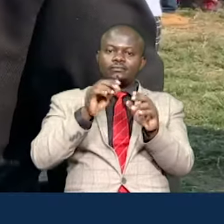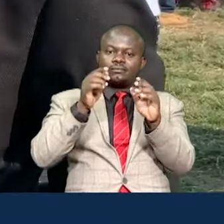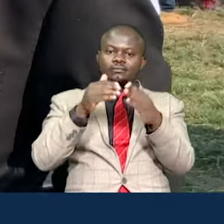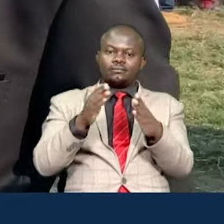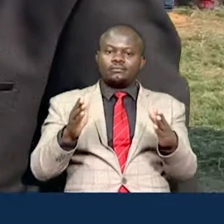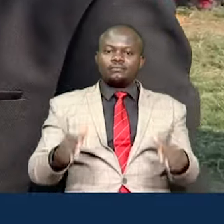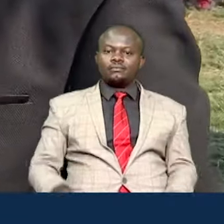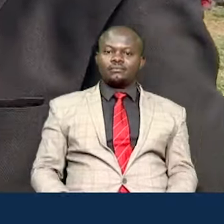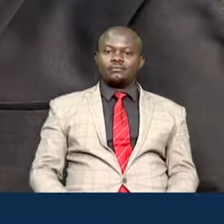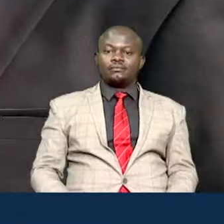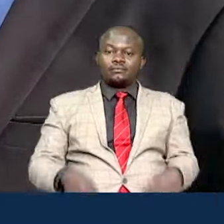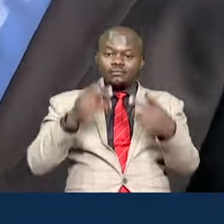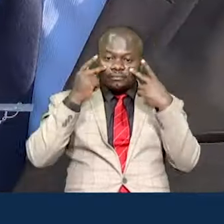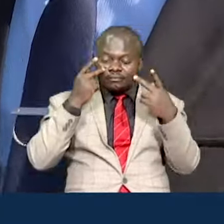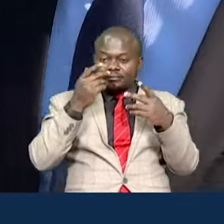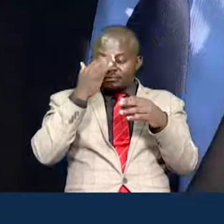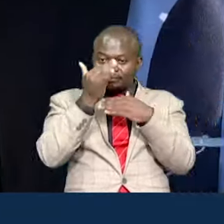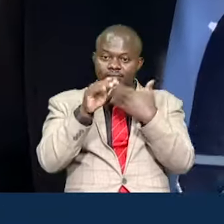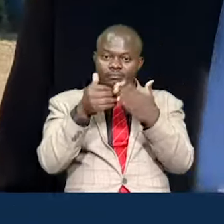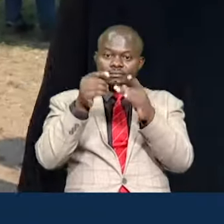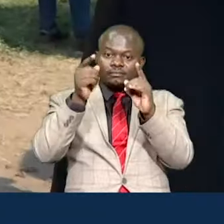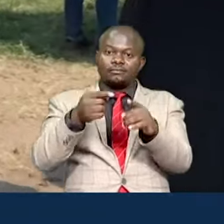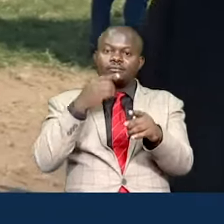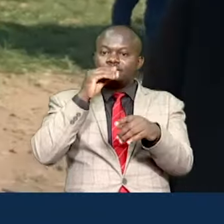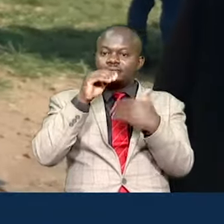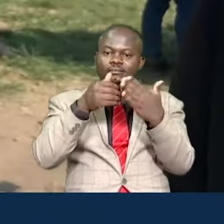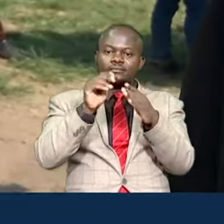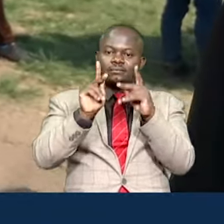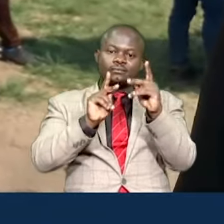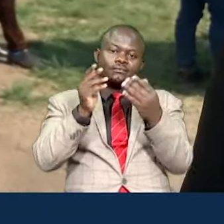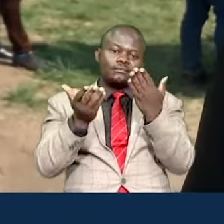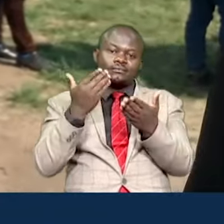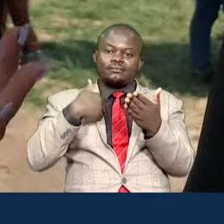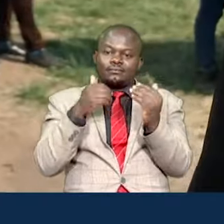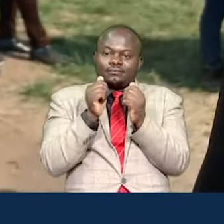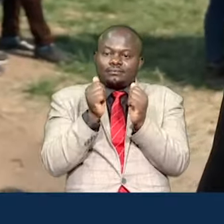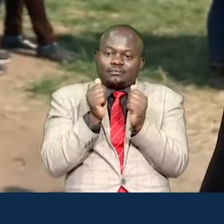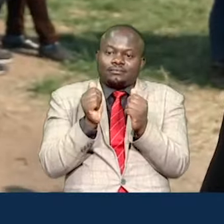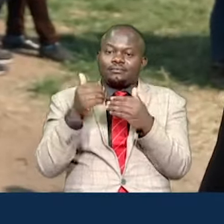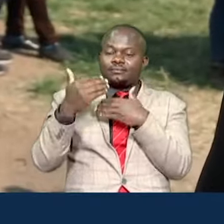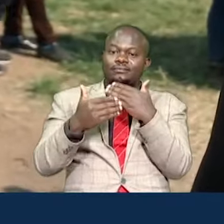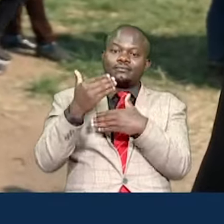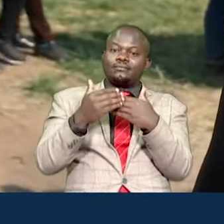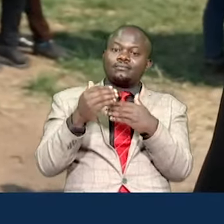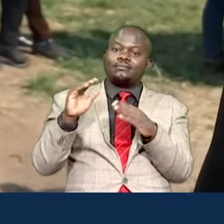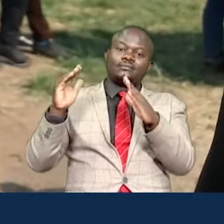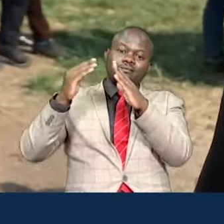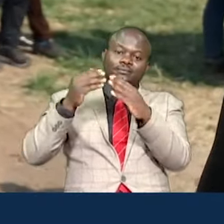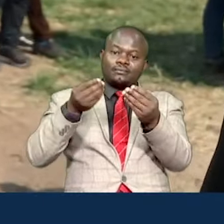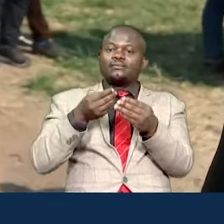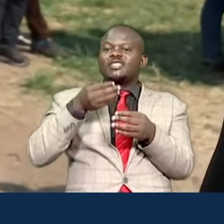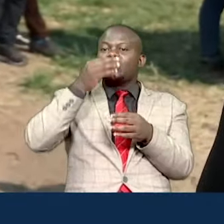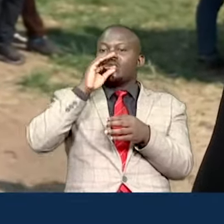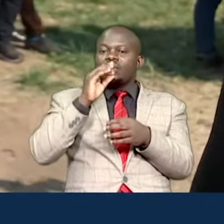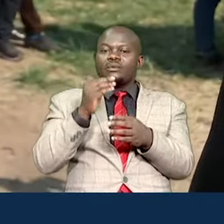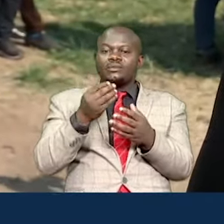Baribonaga ko twazindutse cyane twitabiriye, baravuga bati aba bantu hari bafite akabeho ni munsi y'ibirunga, baduha icyayi, baduha icyo